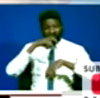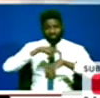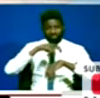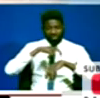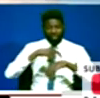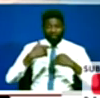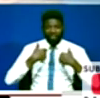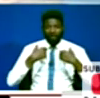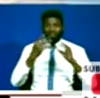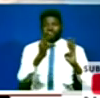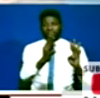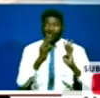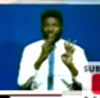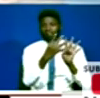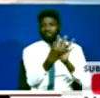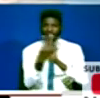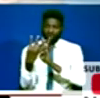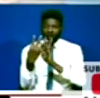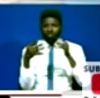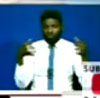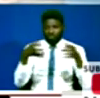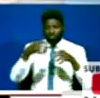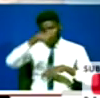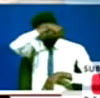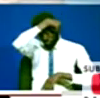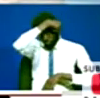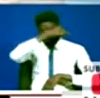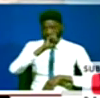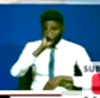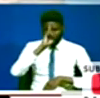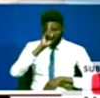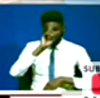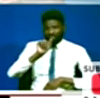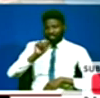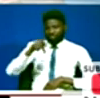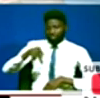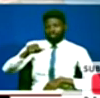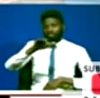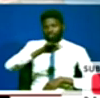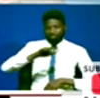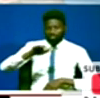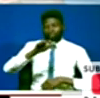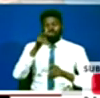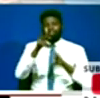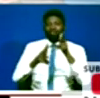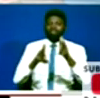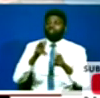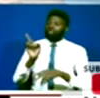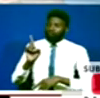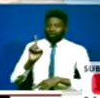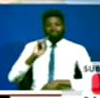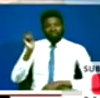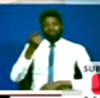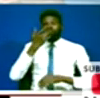utawala katika chuo cha mafunzo kwa maafisa hao eneo la Embakasi, kaunti ya Nairobi, Rais aliahidi kukomesha visa vya ujambazi na